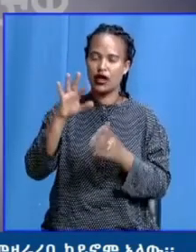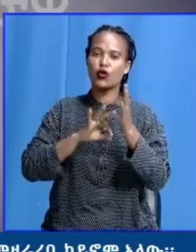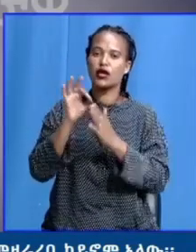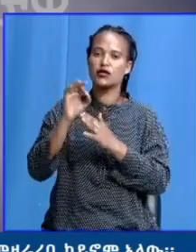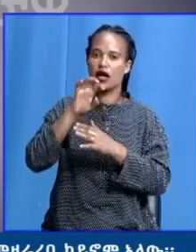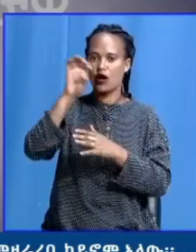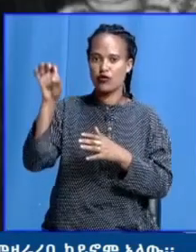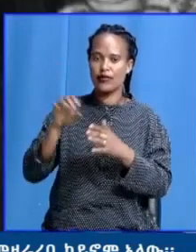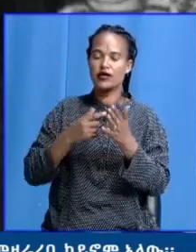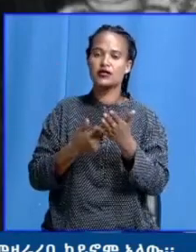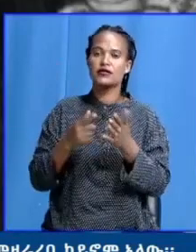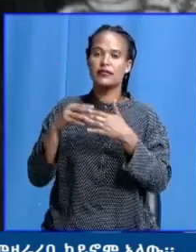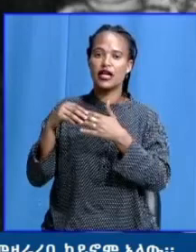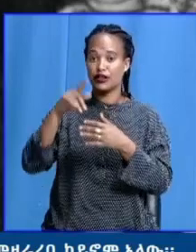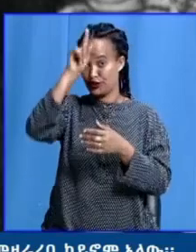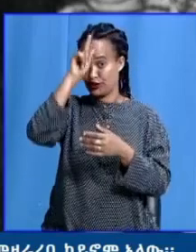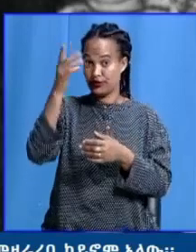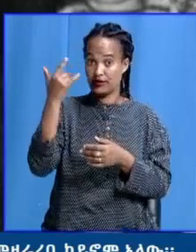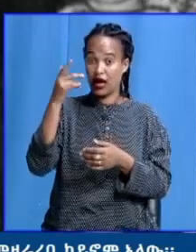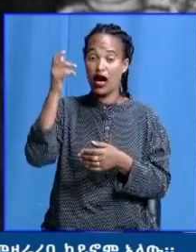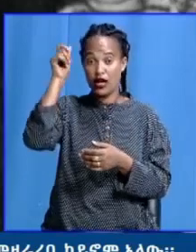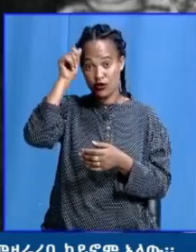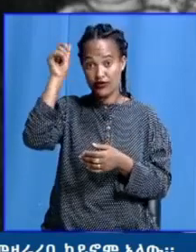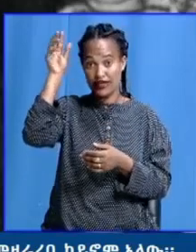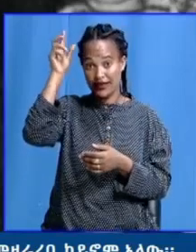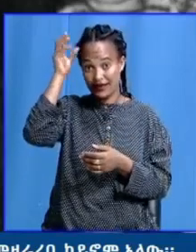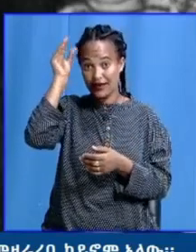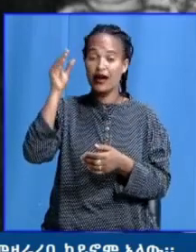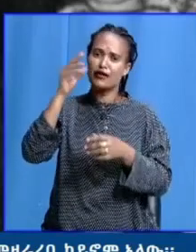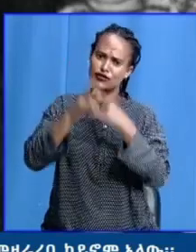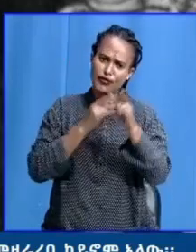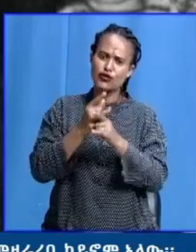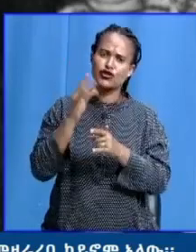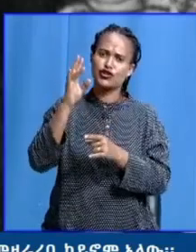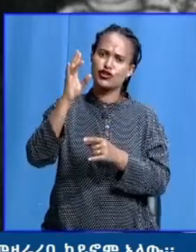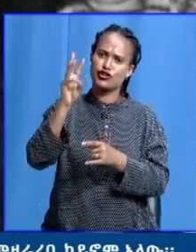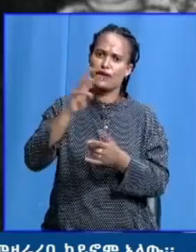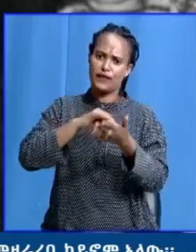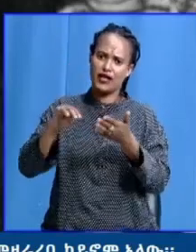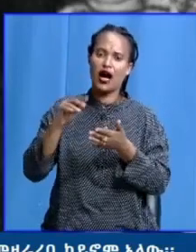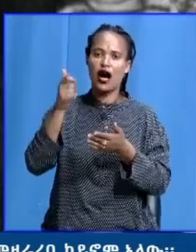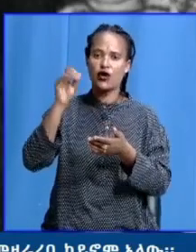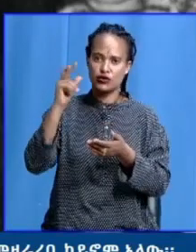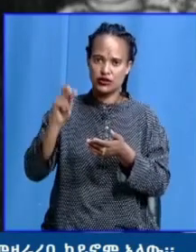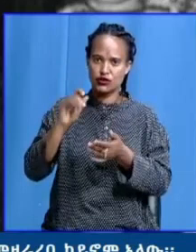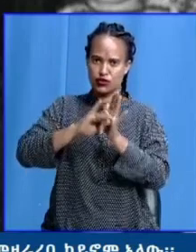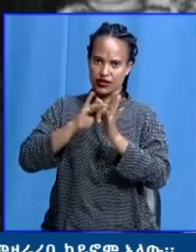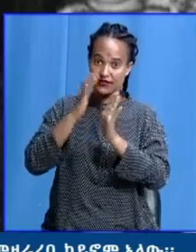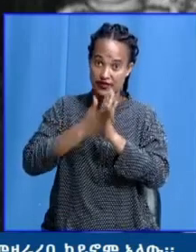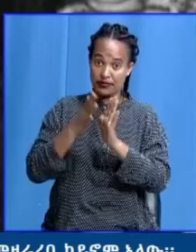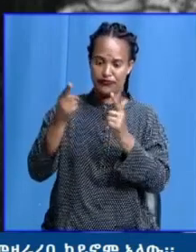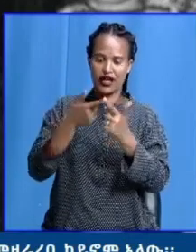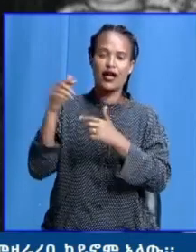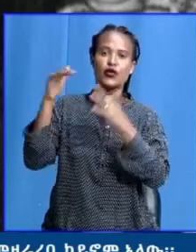ኣቆፃፅራ ኣውሮፓ መራሒ ሃገር ጀርመን ዝነበረ ኣዶልፍ ሂትለር ኣብ ዘመኑ ንልዕሊ 6 ሚልዮን ኣይሁዳውያን ጀኖሳይድ ዝፈፀመን ካልኣይ ኩናት